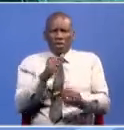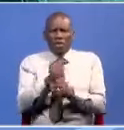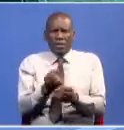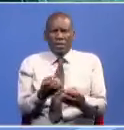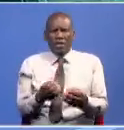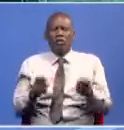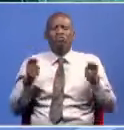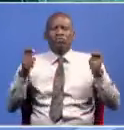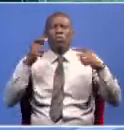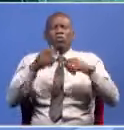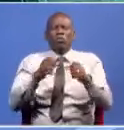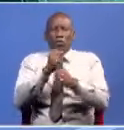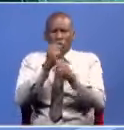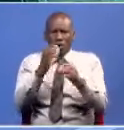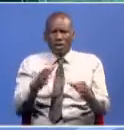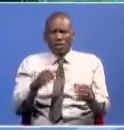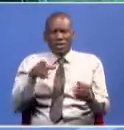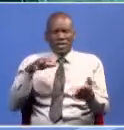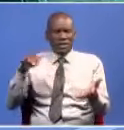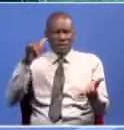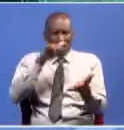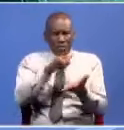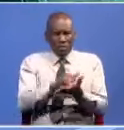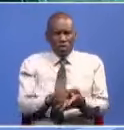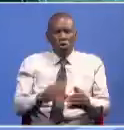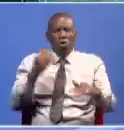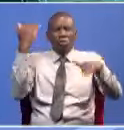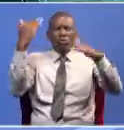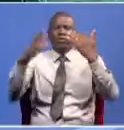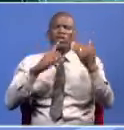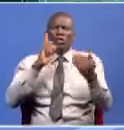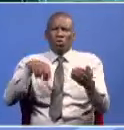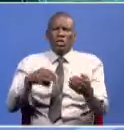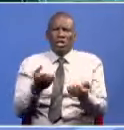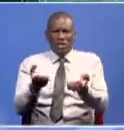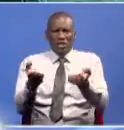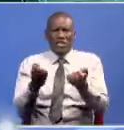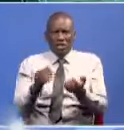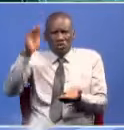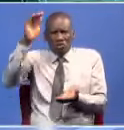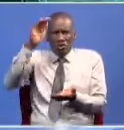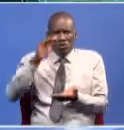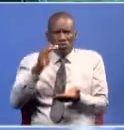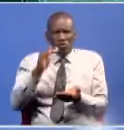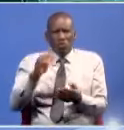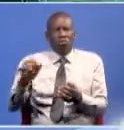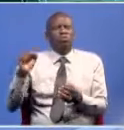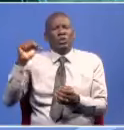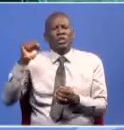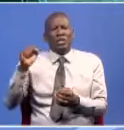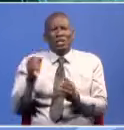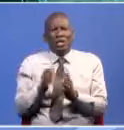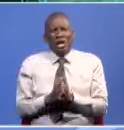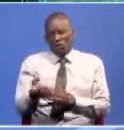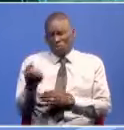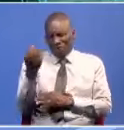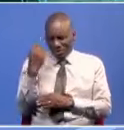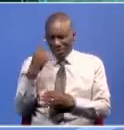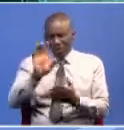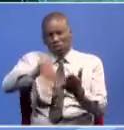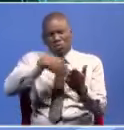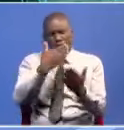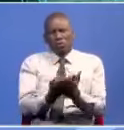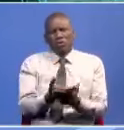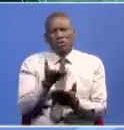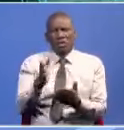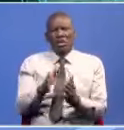mgomo kutoka kwa wafanyakazi katika angatua hiyo. Wataalamu wanasema kuwa ipo haja ya kupunguza semi za kisiasa na kuelewa vizuri pendekezo hilo